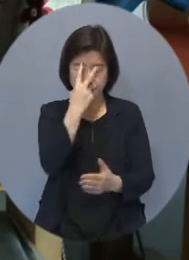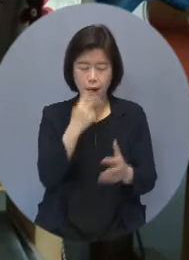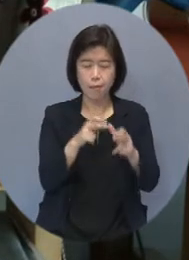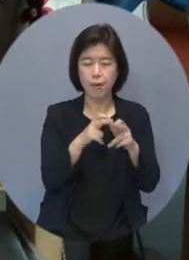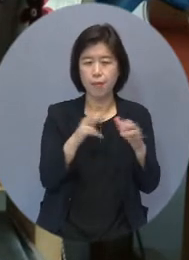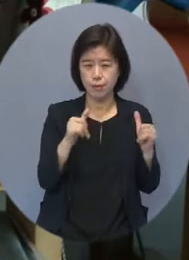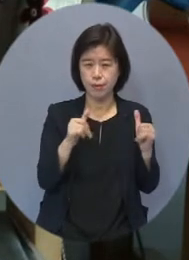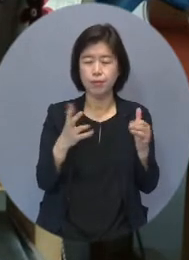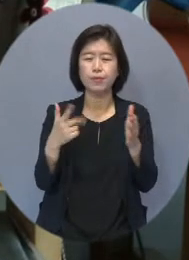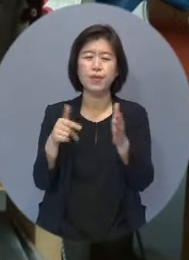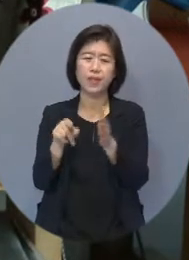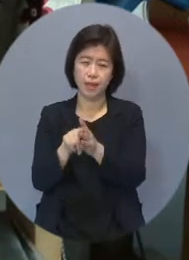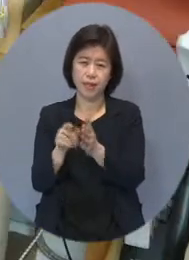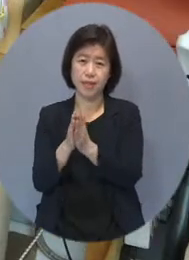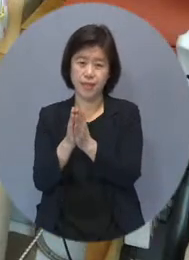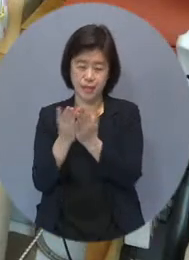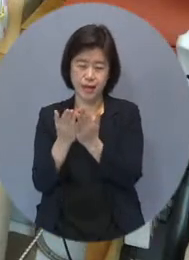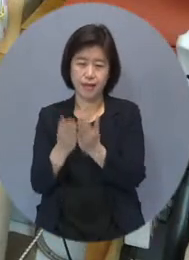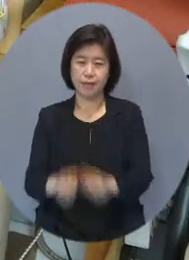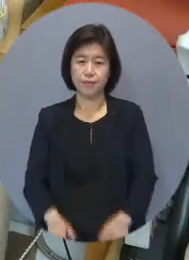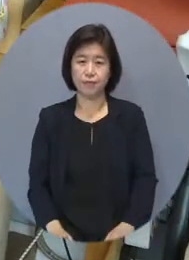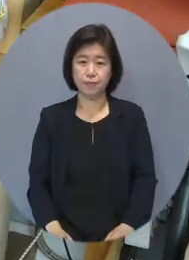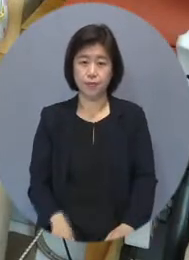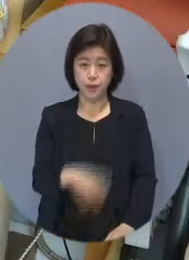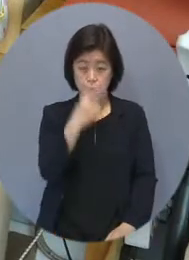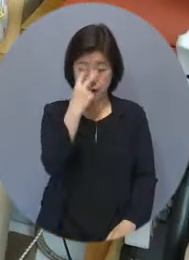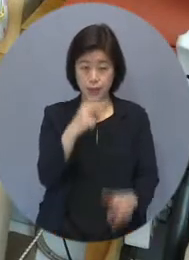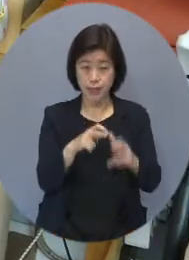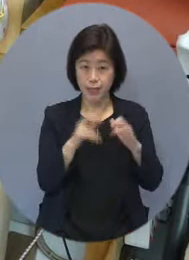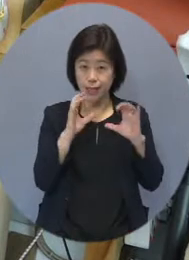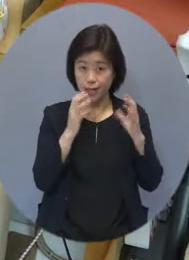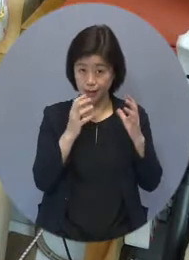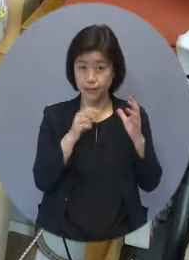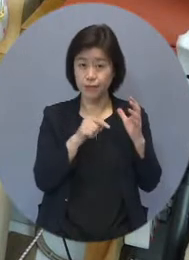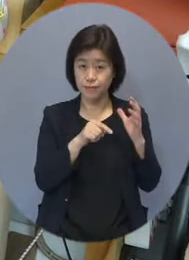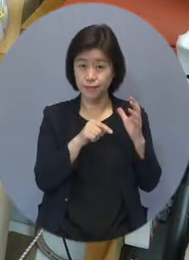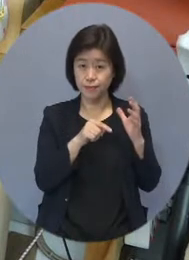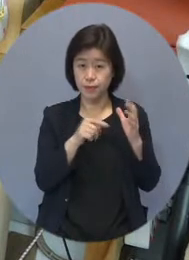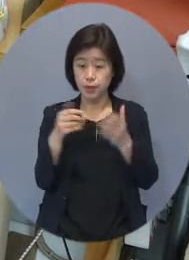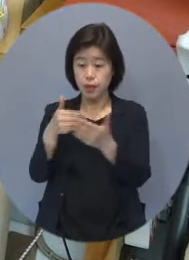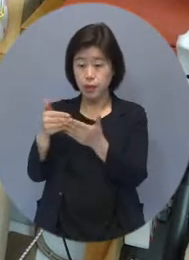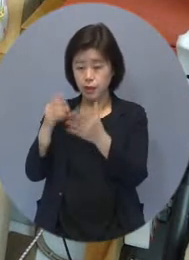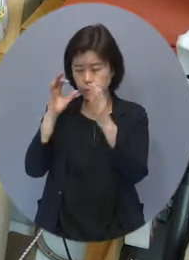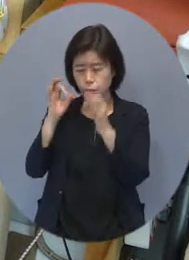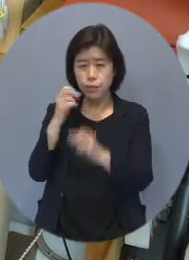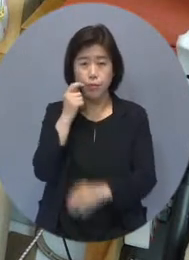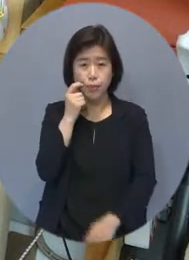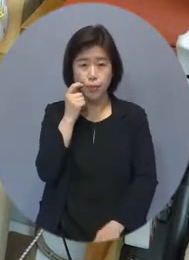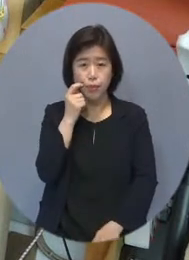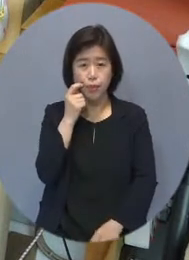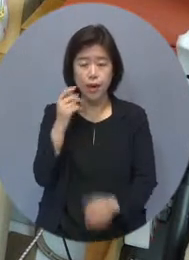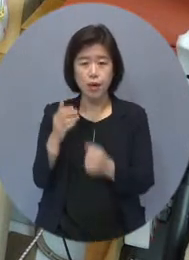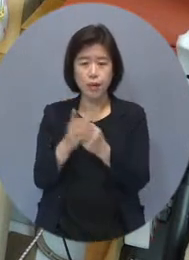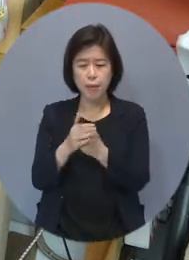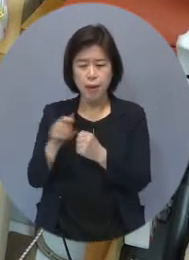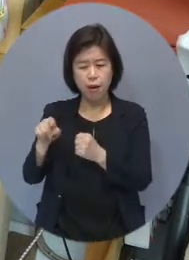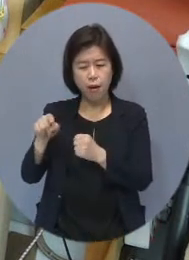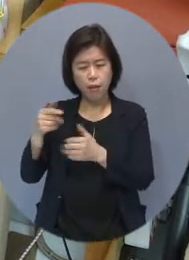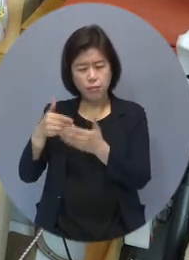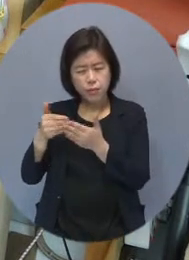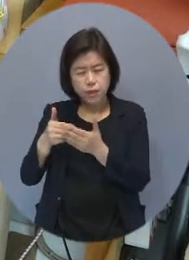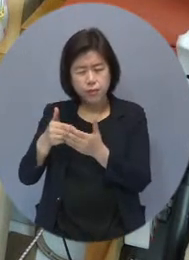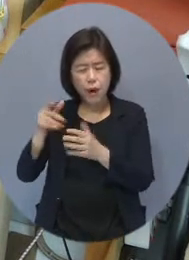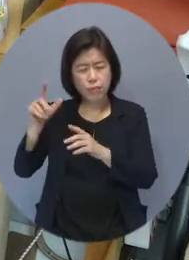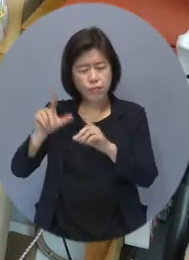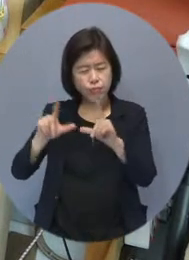그런 그림 동화책입니다. 시각장애 아이들 같은 경우는 그림을 보지 못하기 때문에 그 그림의 형태라든가 이런